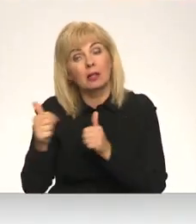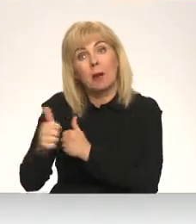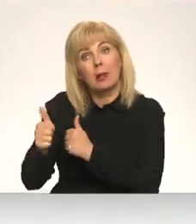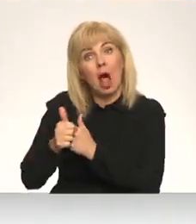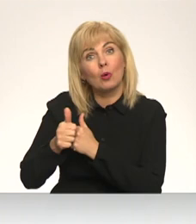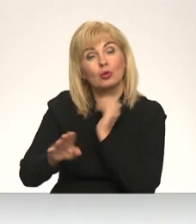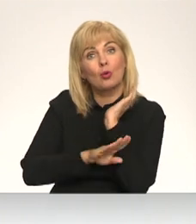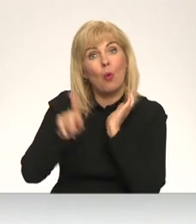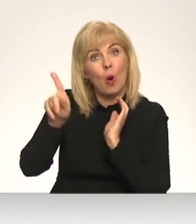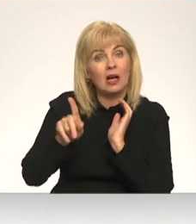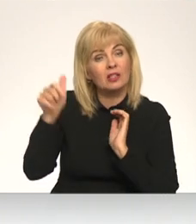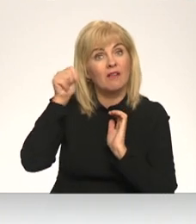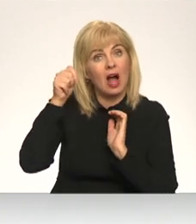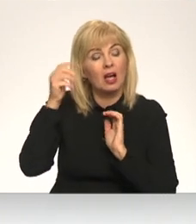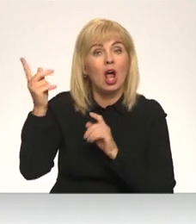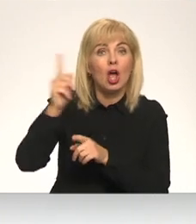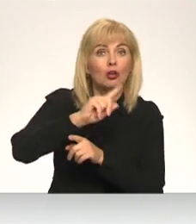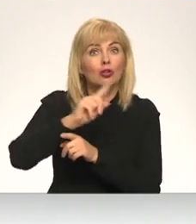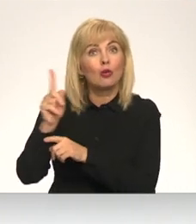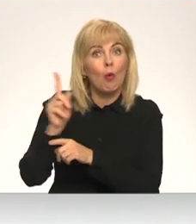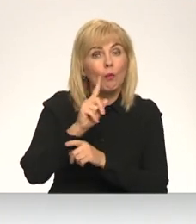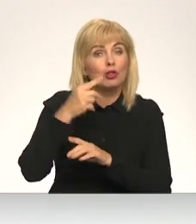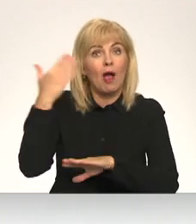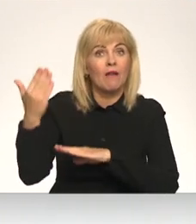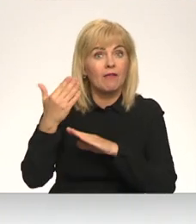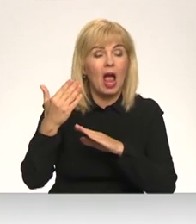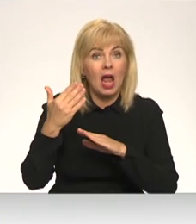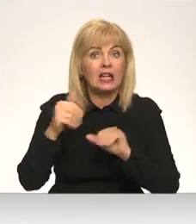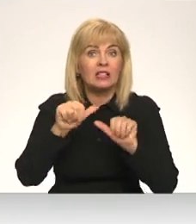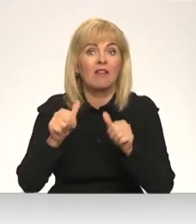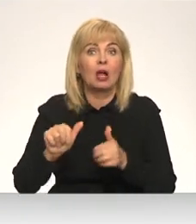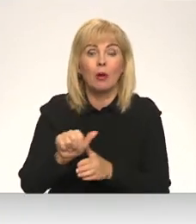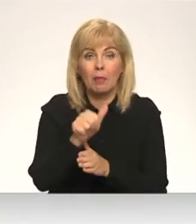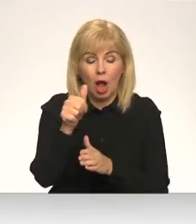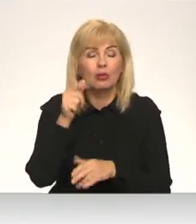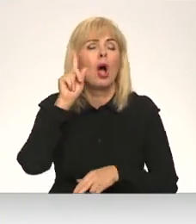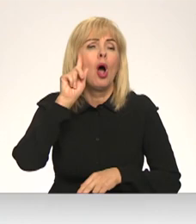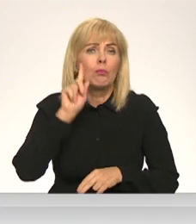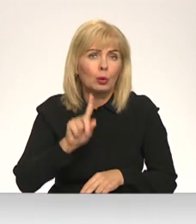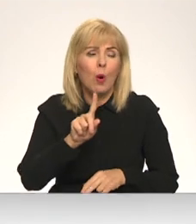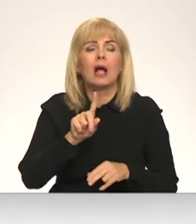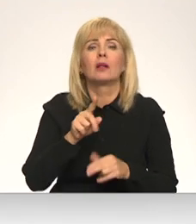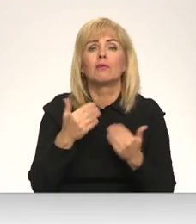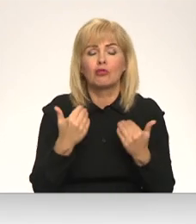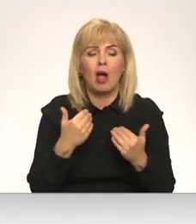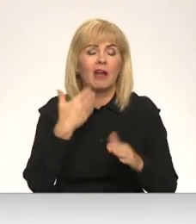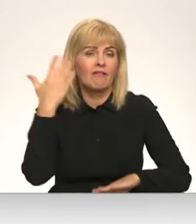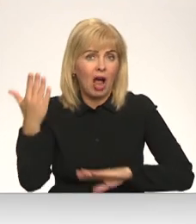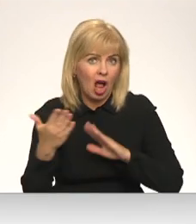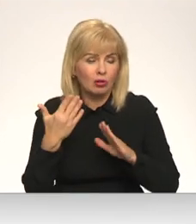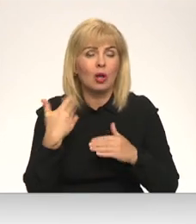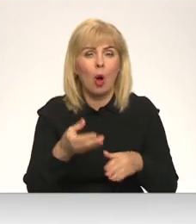ap kurām pēc vakardienas šūpošanās vējā izveidojusies plaisa. Jā, protams, arī līdz šai vētrai arī